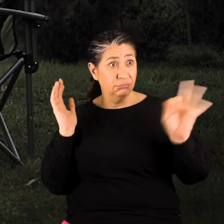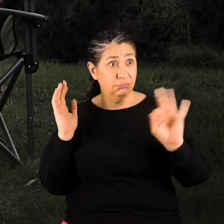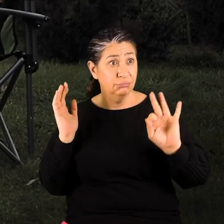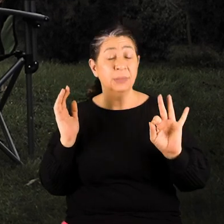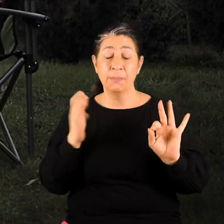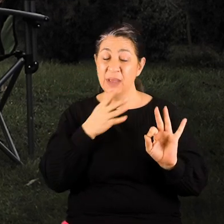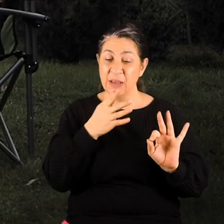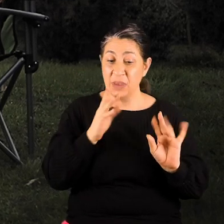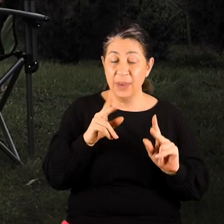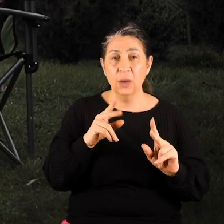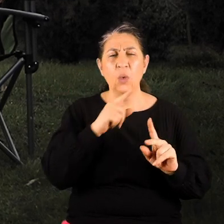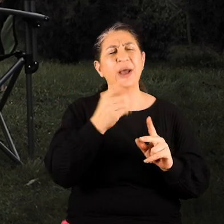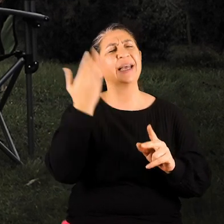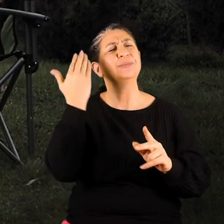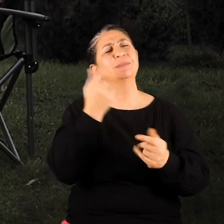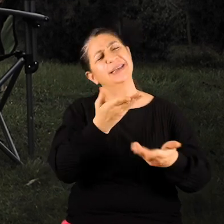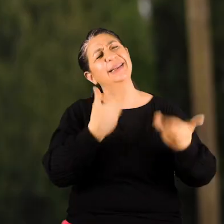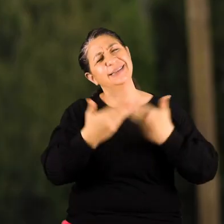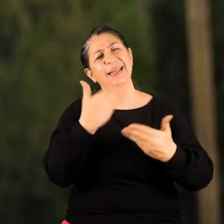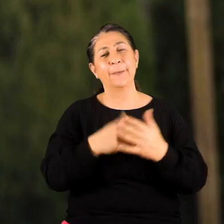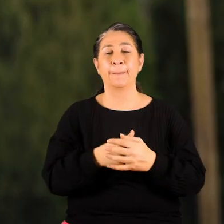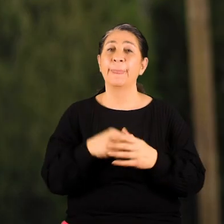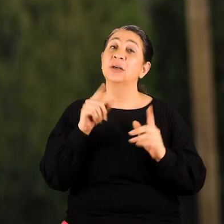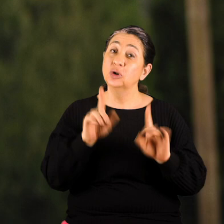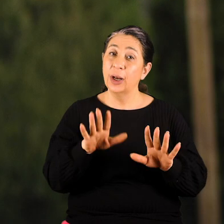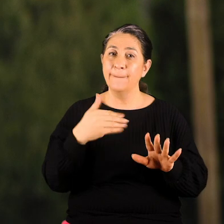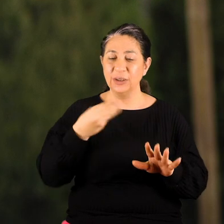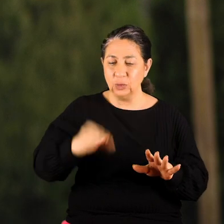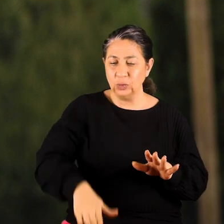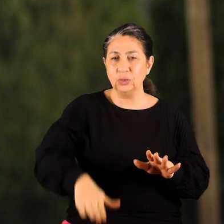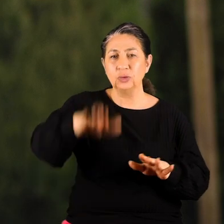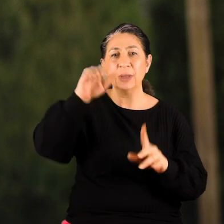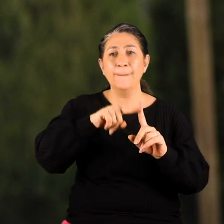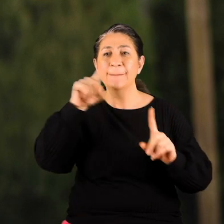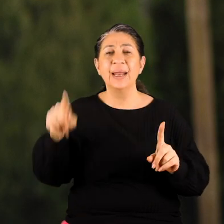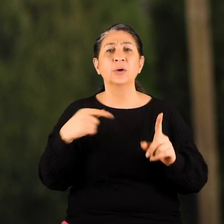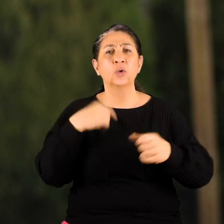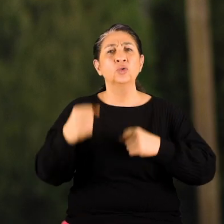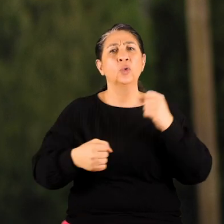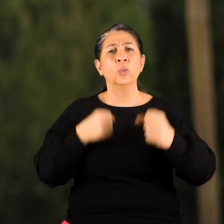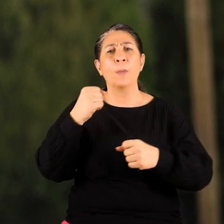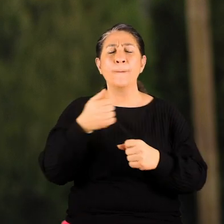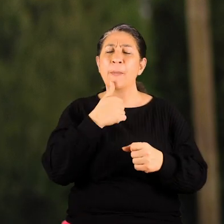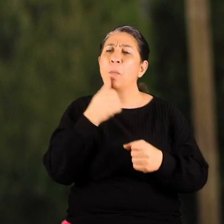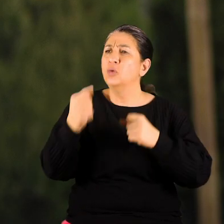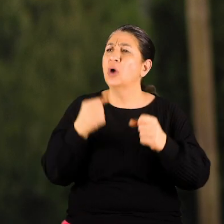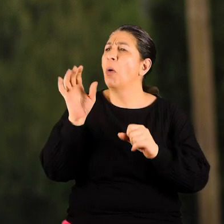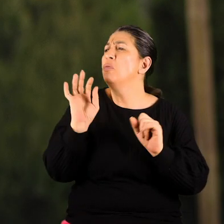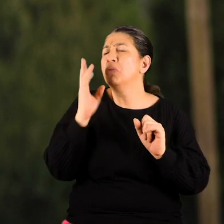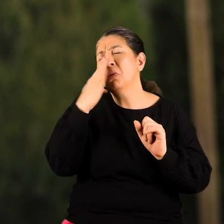Benim bildiğim kadarıyla. Biraz o geçmişinden bir bahsetsene. Şöyle, ben çocukluğumdan beri koşuyorum. Babam koşardı. Hı-hı. Böyle hobi